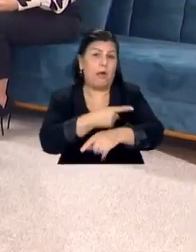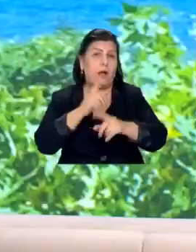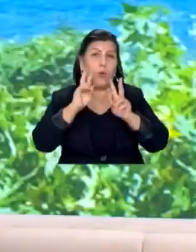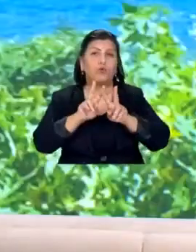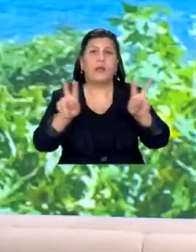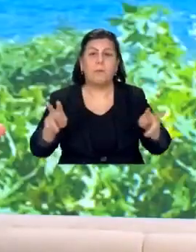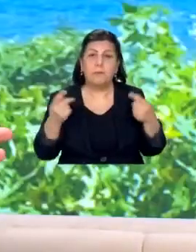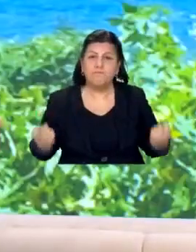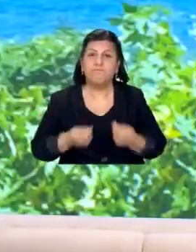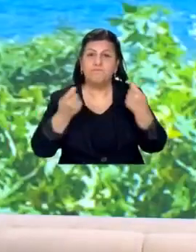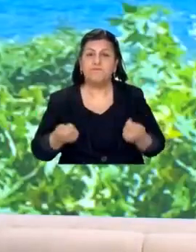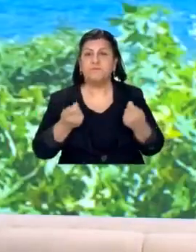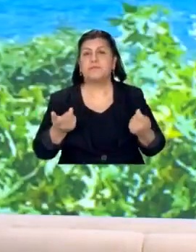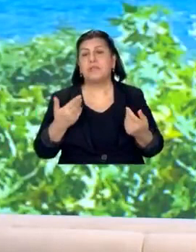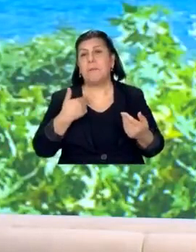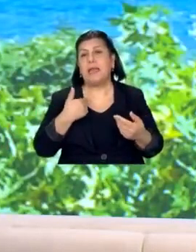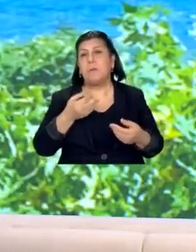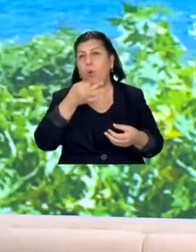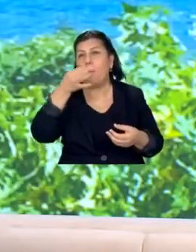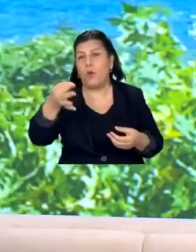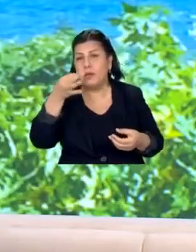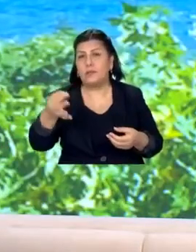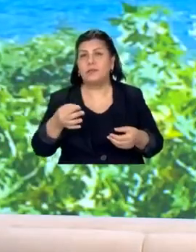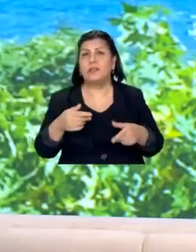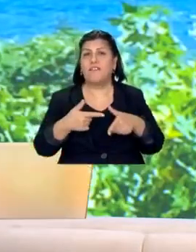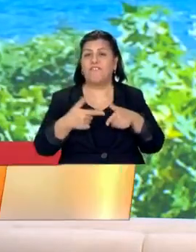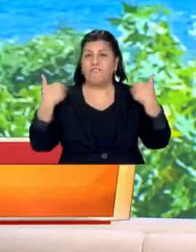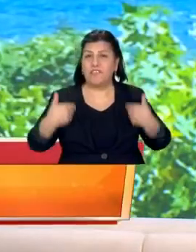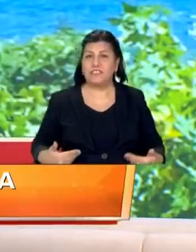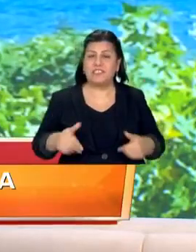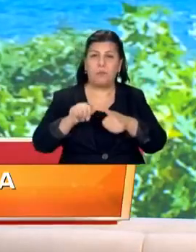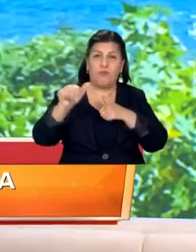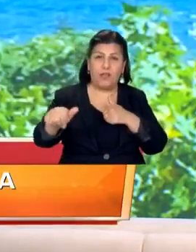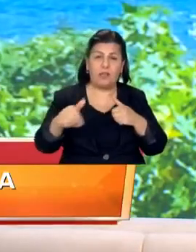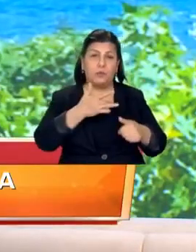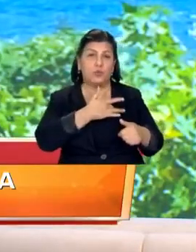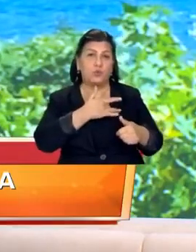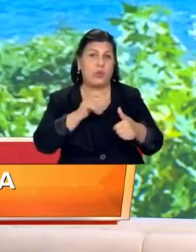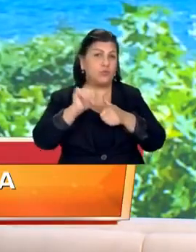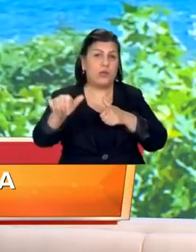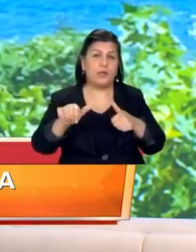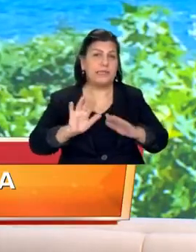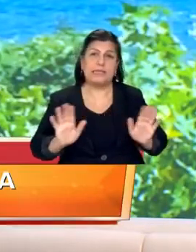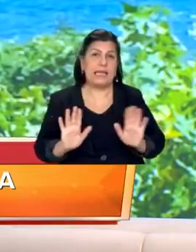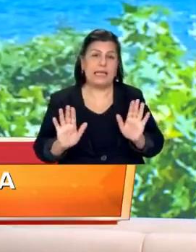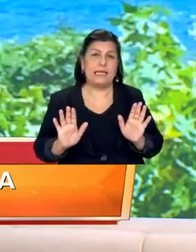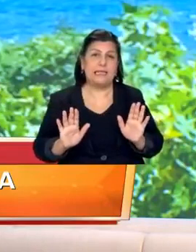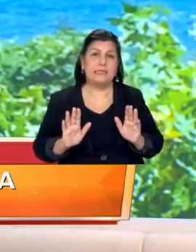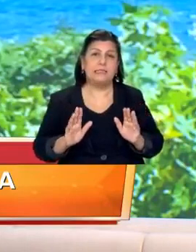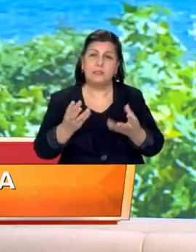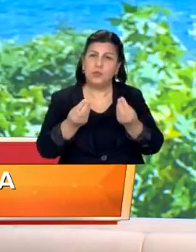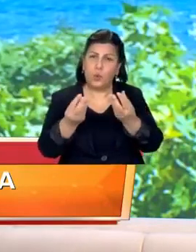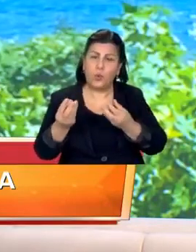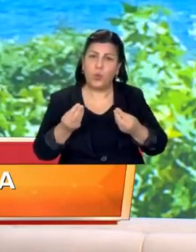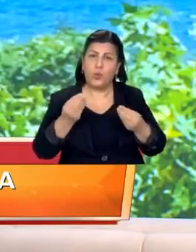ne yapılabilir Hani klasik önerilerimiz fiziksel mesafe duygusal mesafe değildir deyip sık